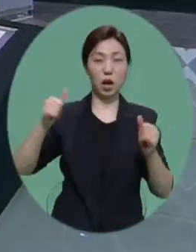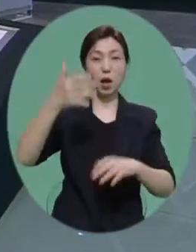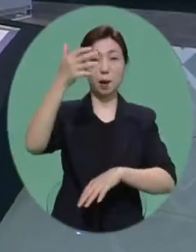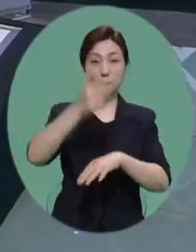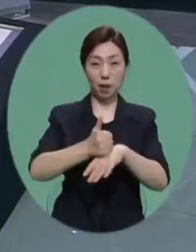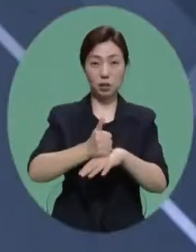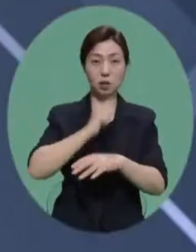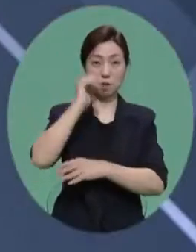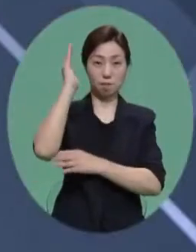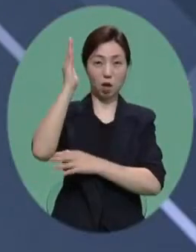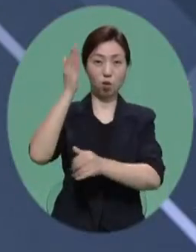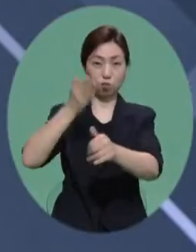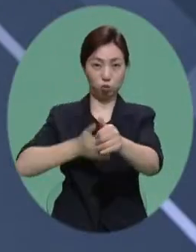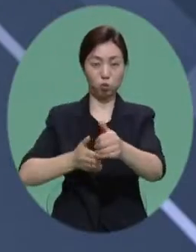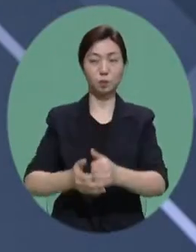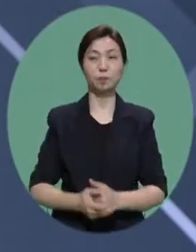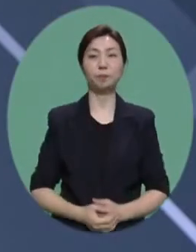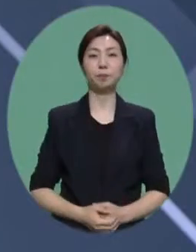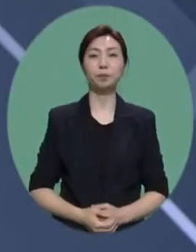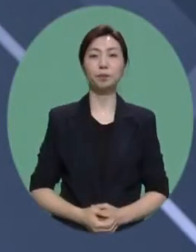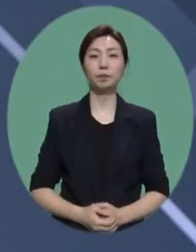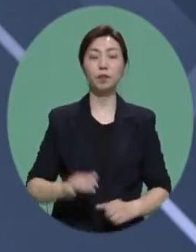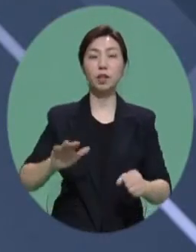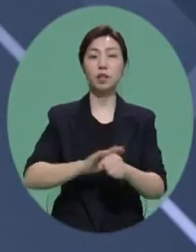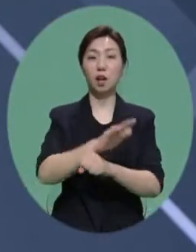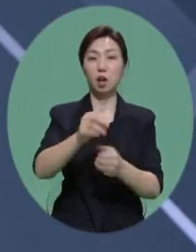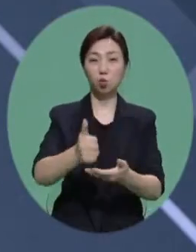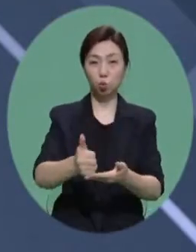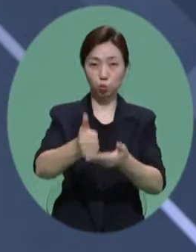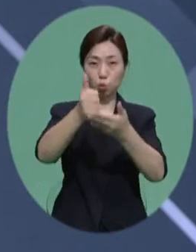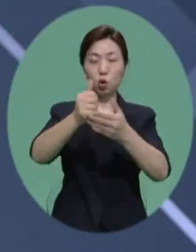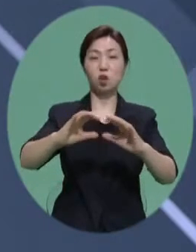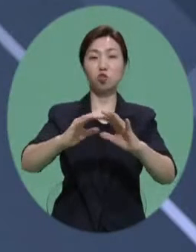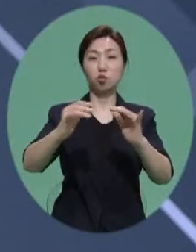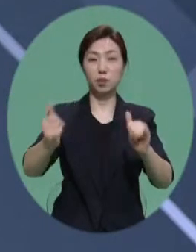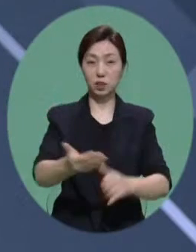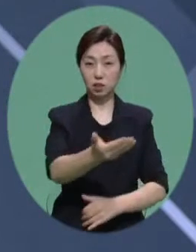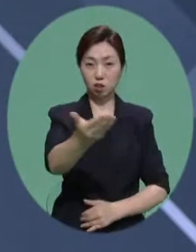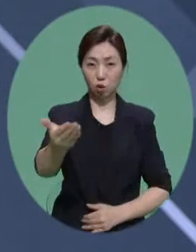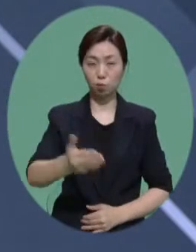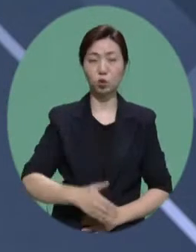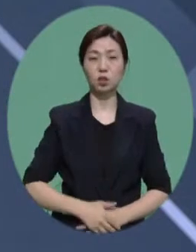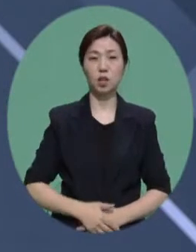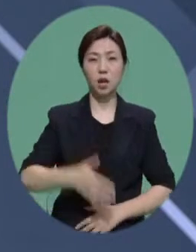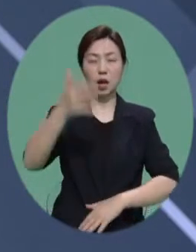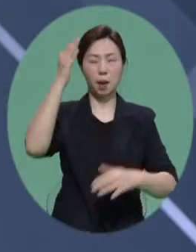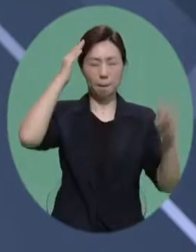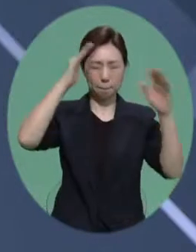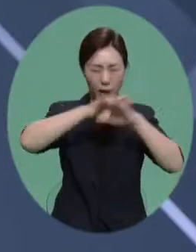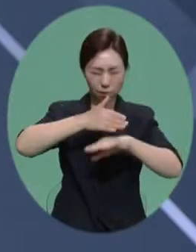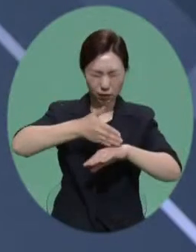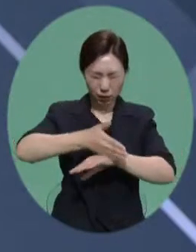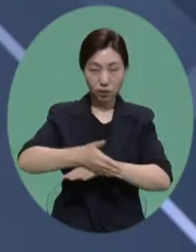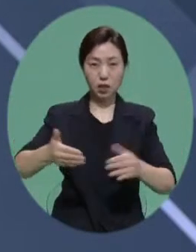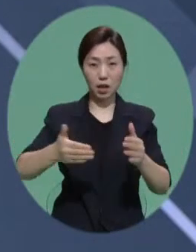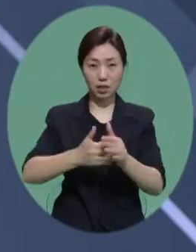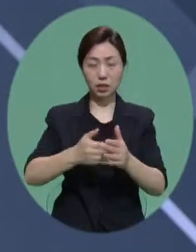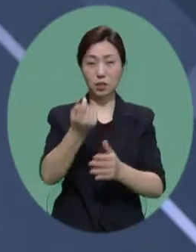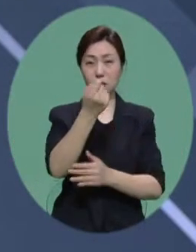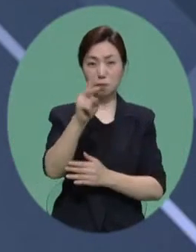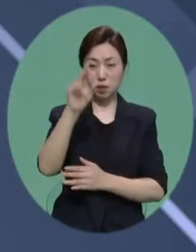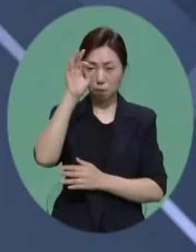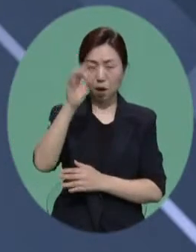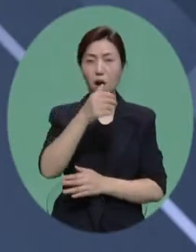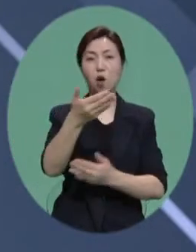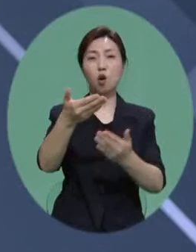듣겠습니다 사랑하고 존경하는 국민 여러분 늦음 맛까지 시청해주셔서 감사합니다